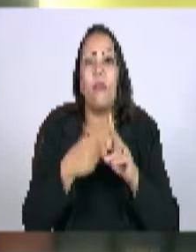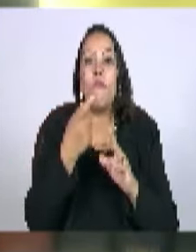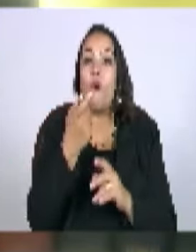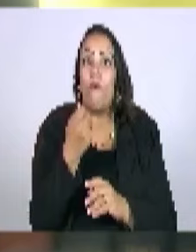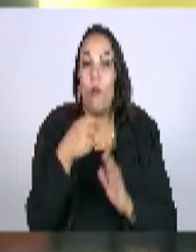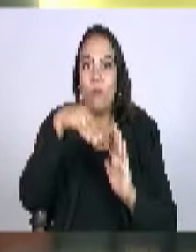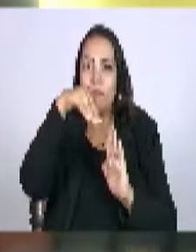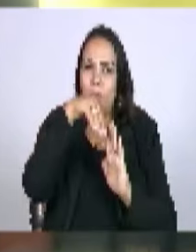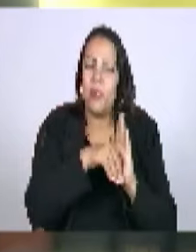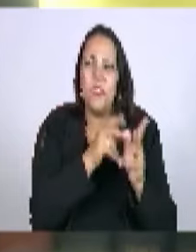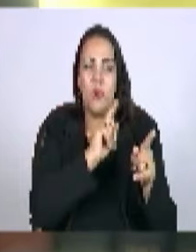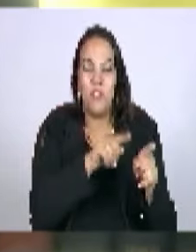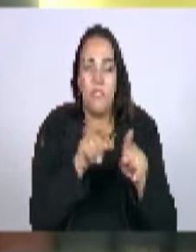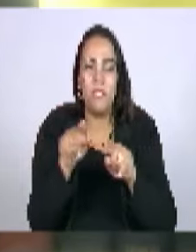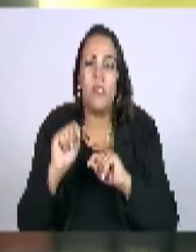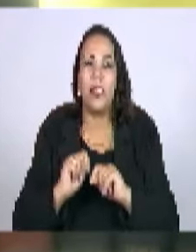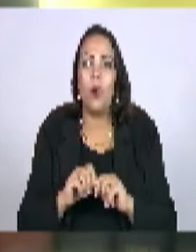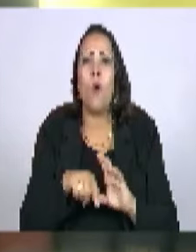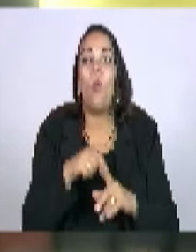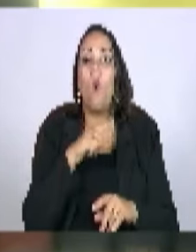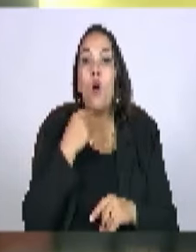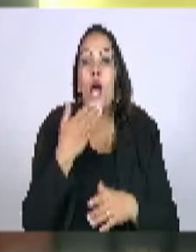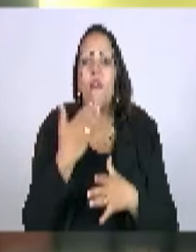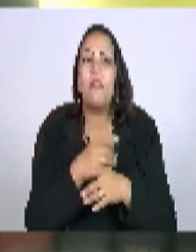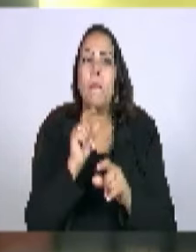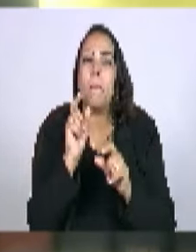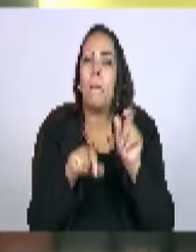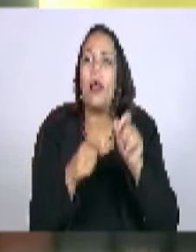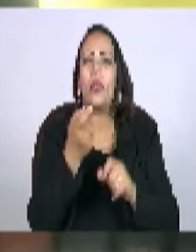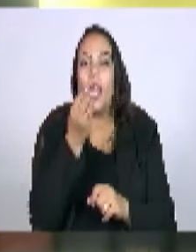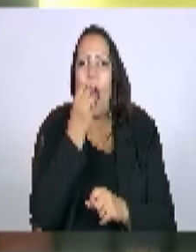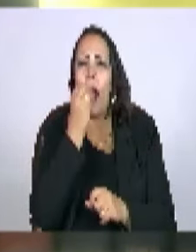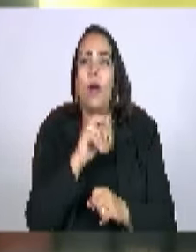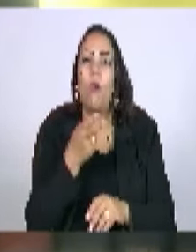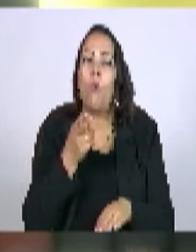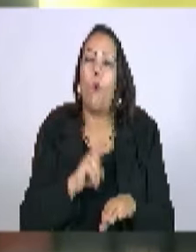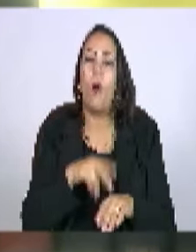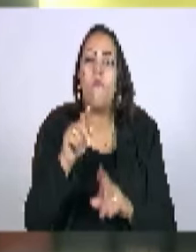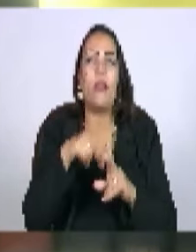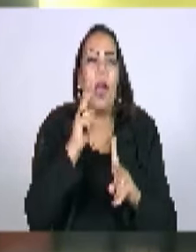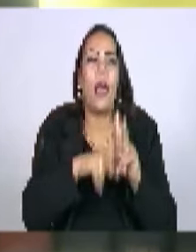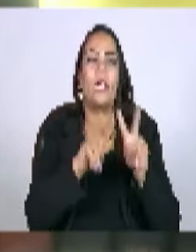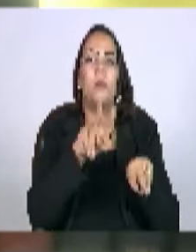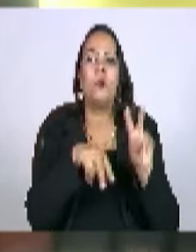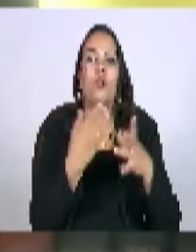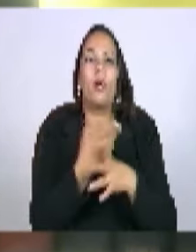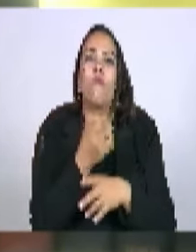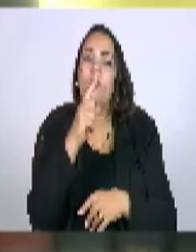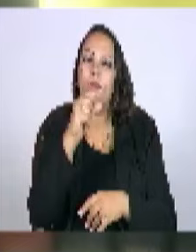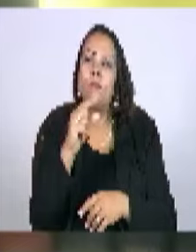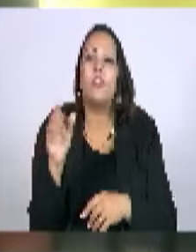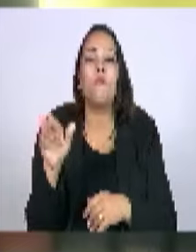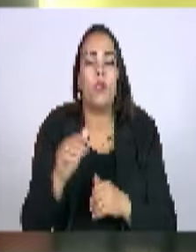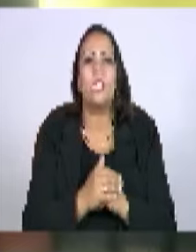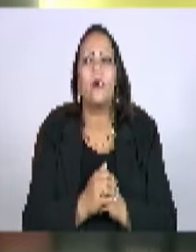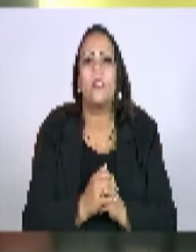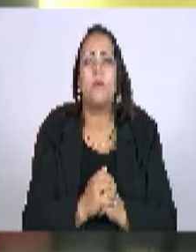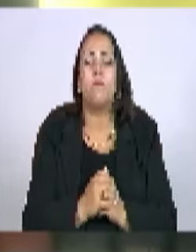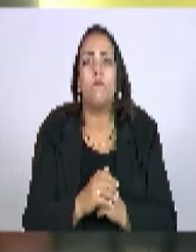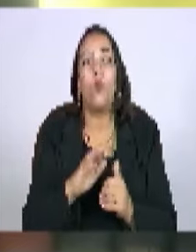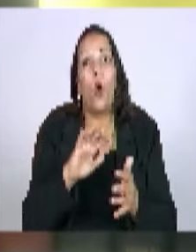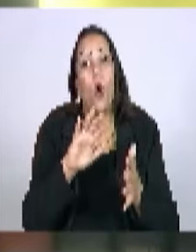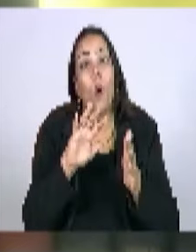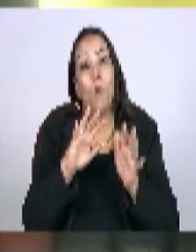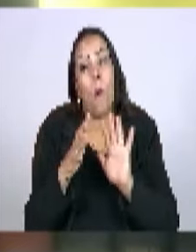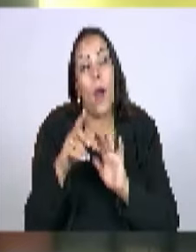في الاسعار في خصوصا في بعض المواد الغذائيه في بعض السلع ربما